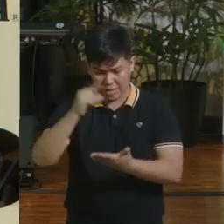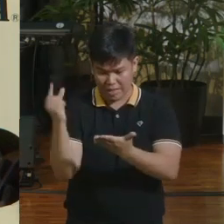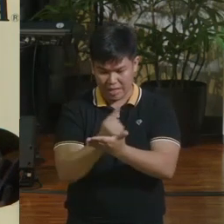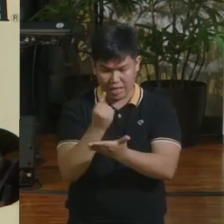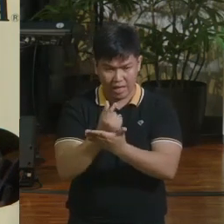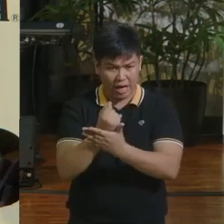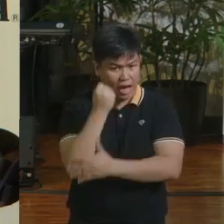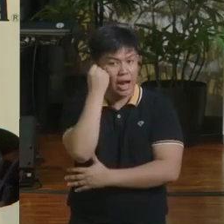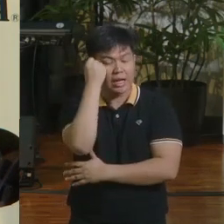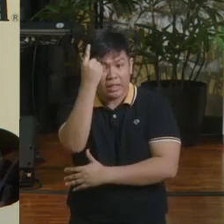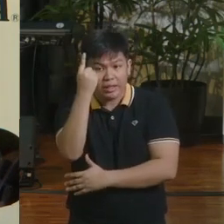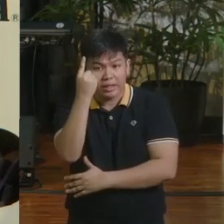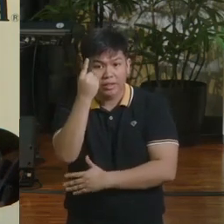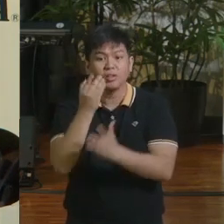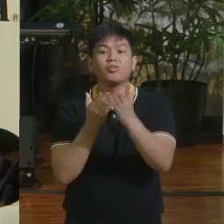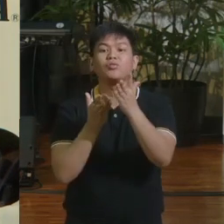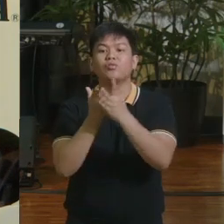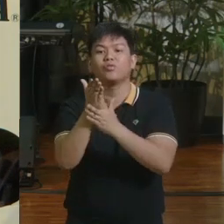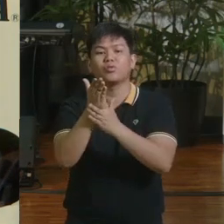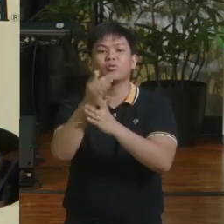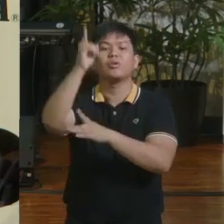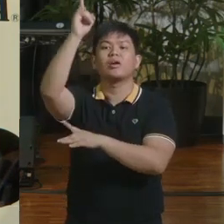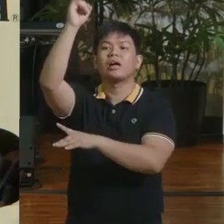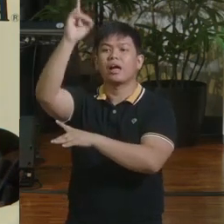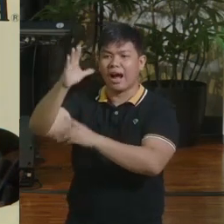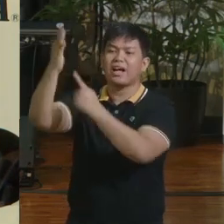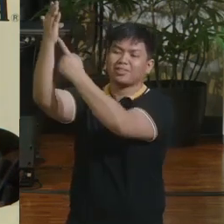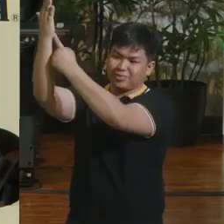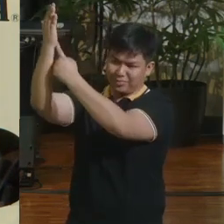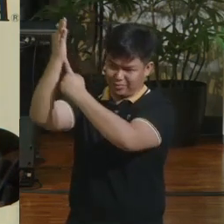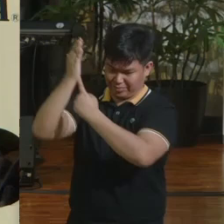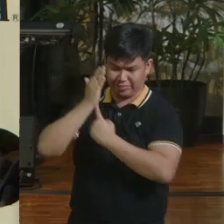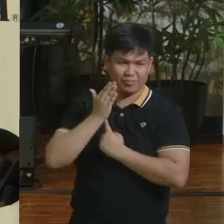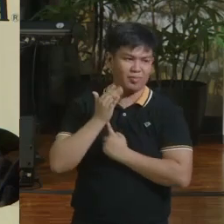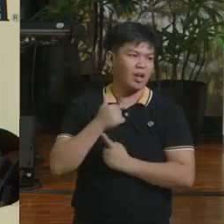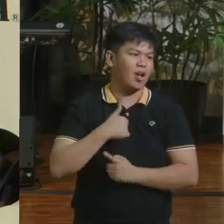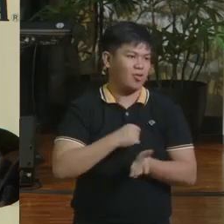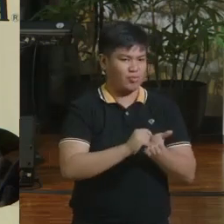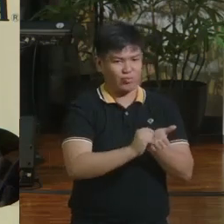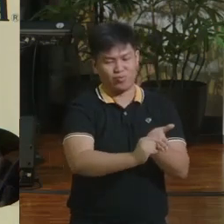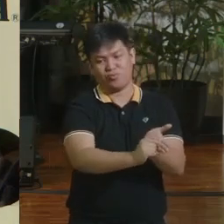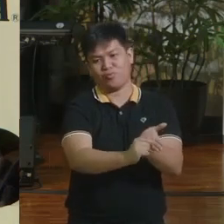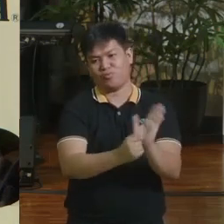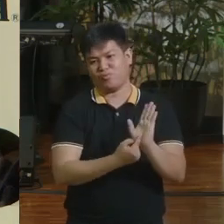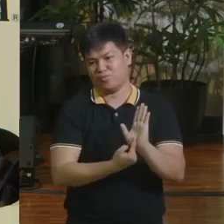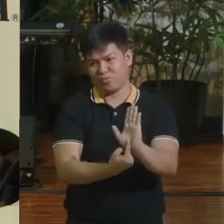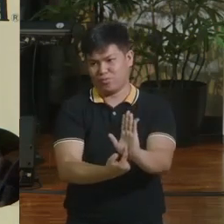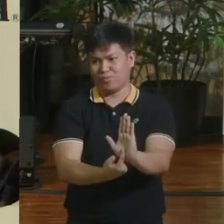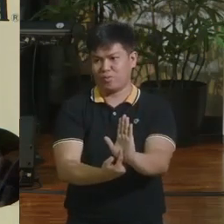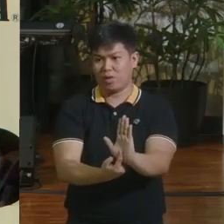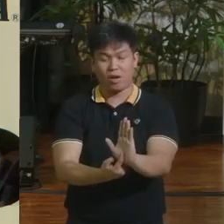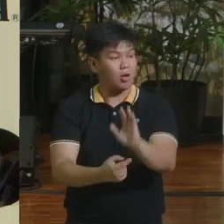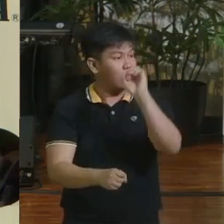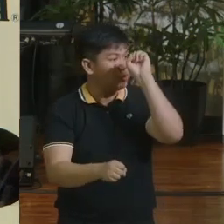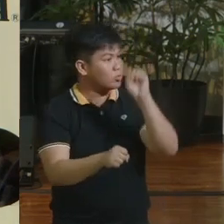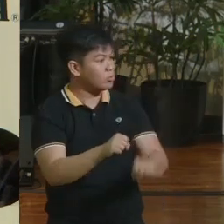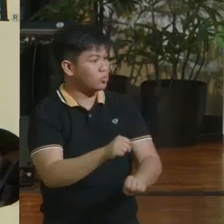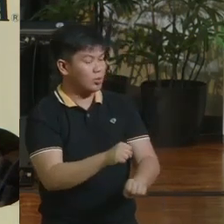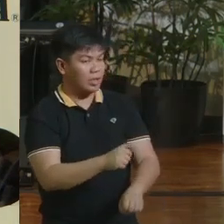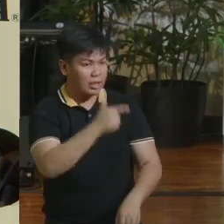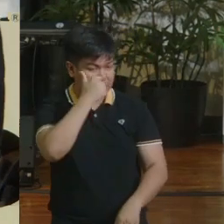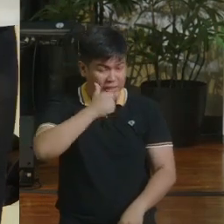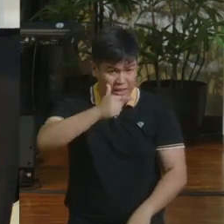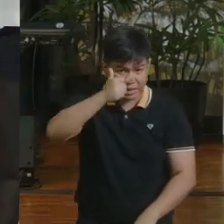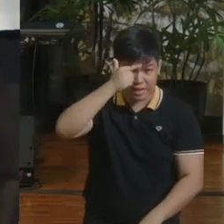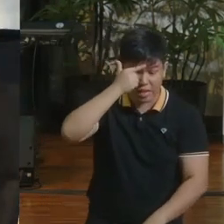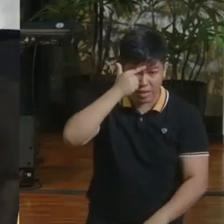to me by revelation, as I have written briefly. So yung mystery na ang Gentiles